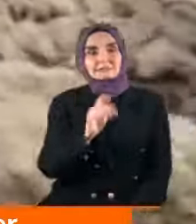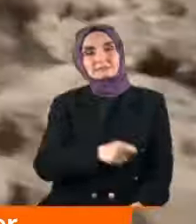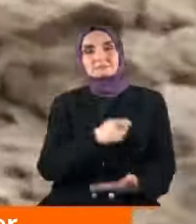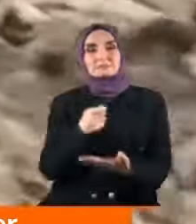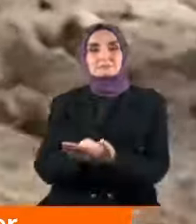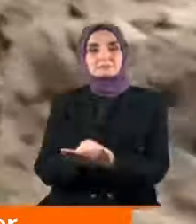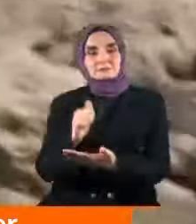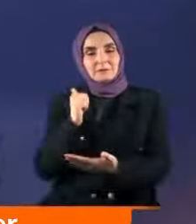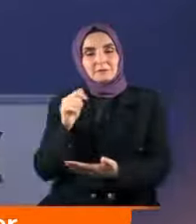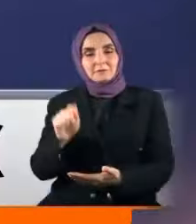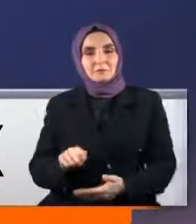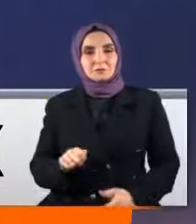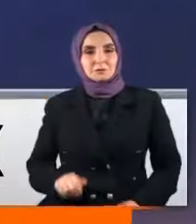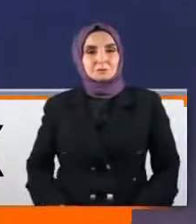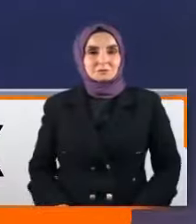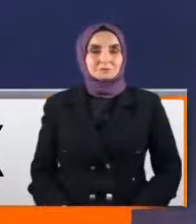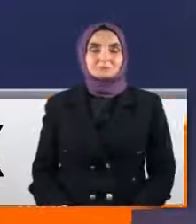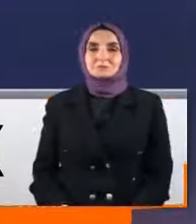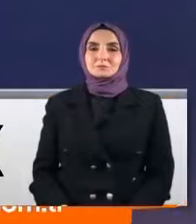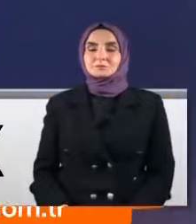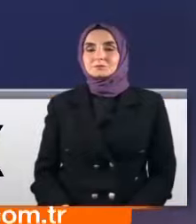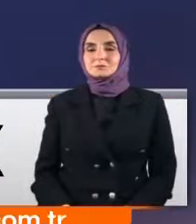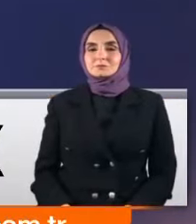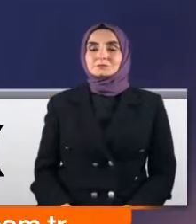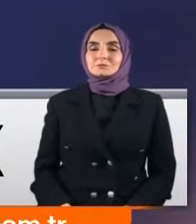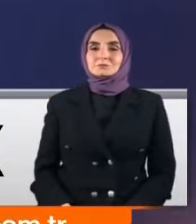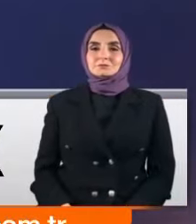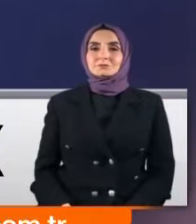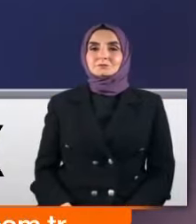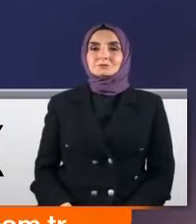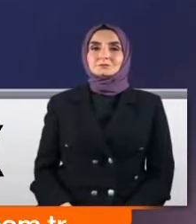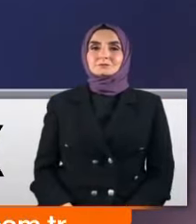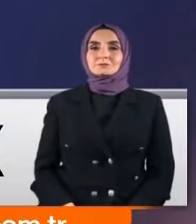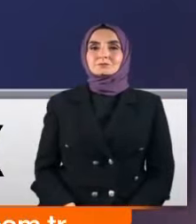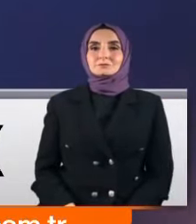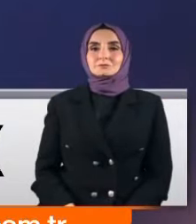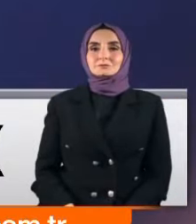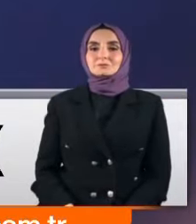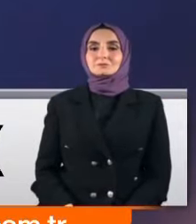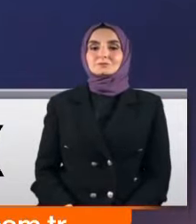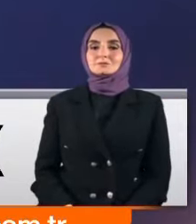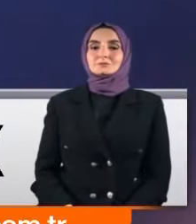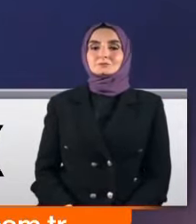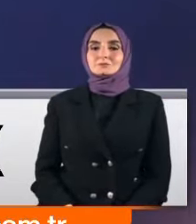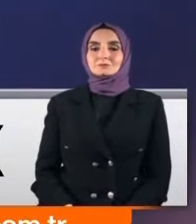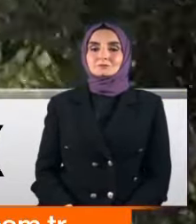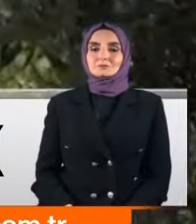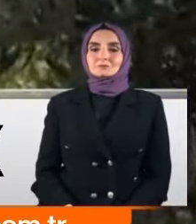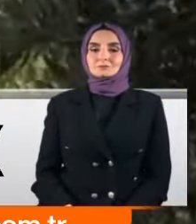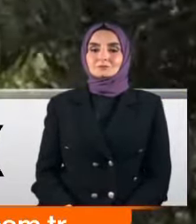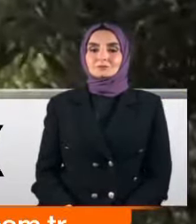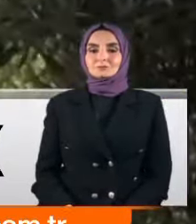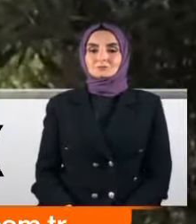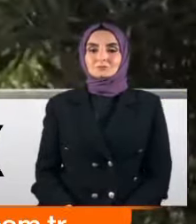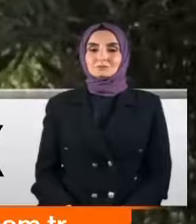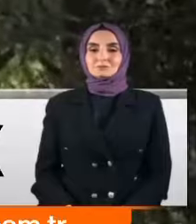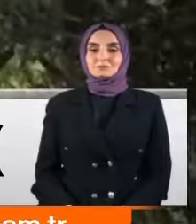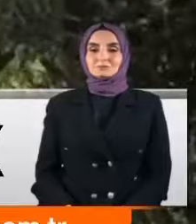verilecek Bahçemde bu sikkeleri buldum bunları da buldum devletime teslim etmek istiyorum Altın